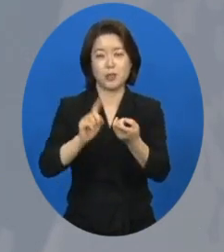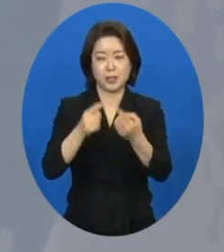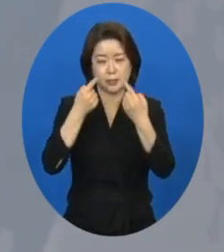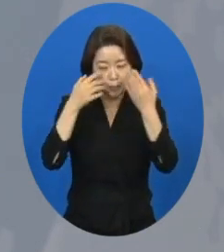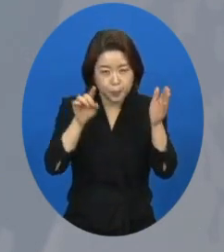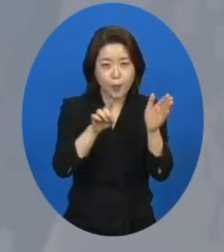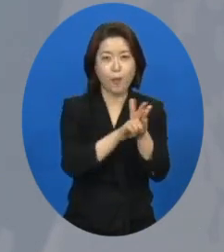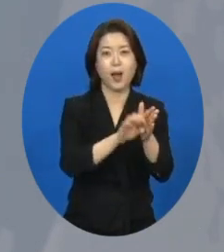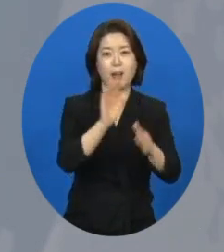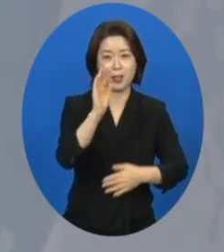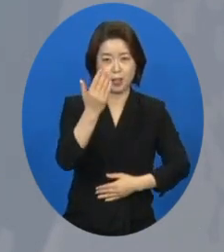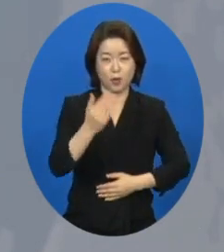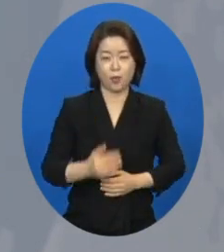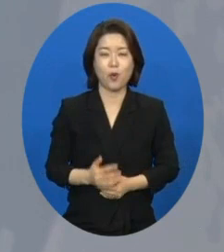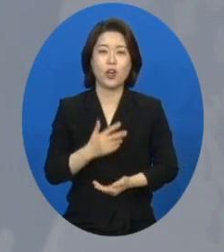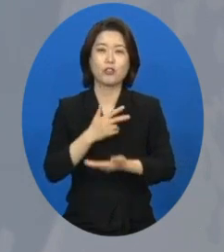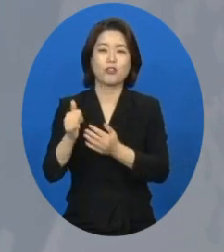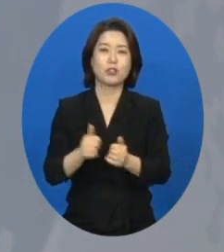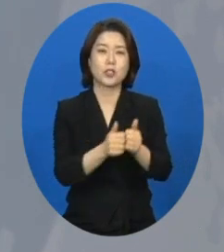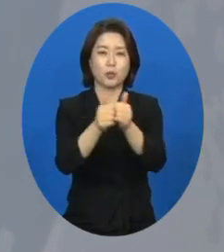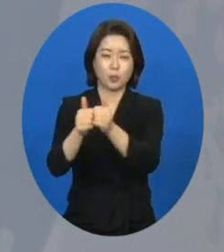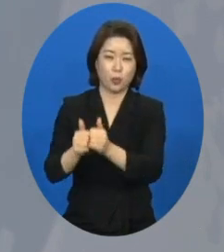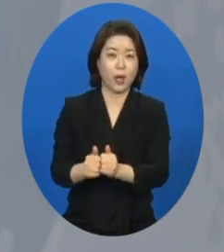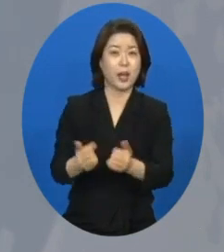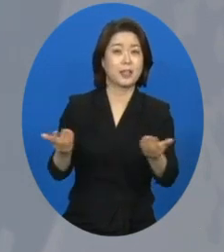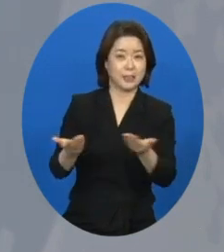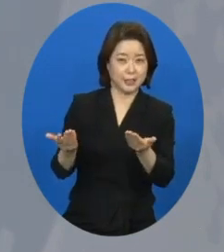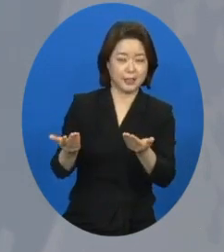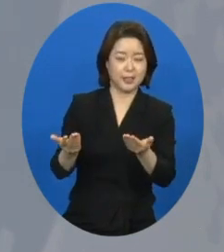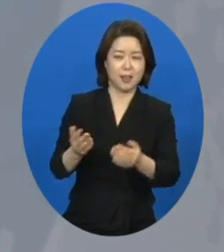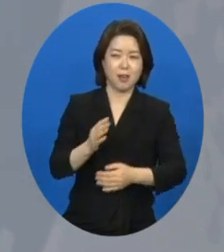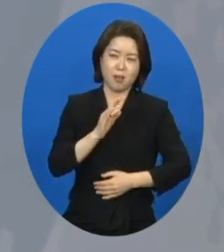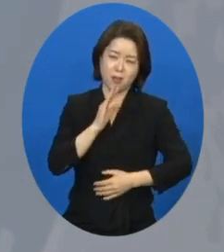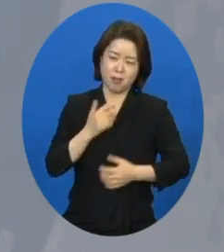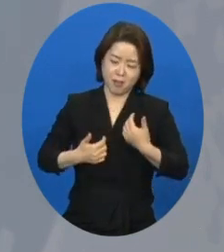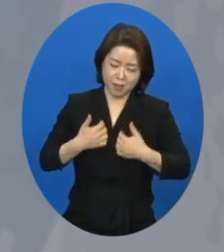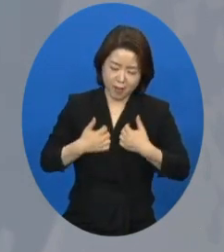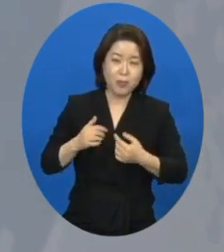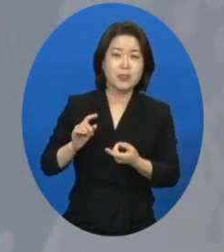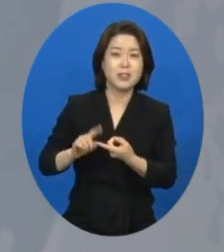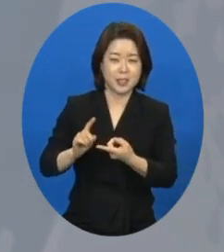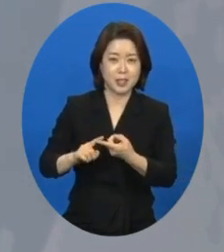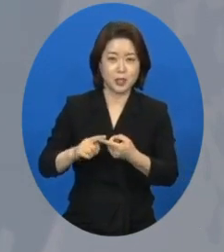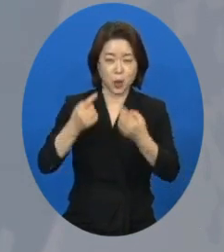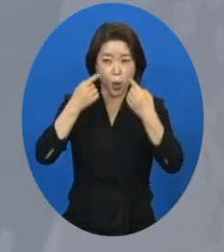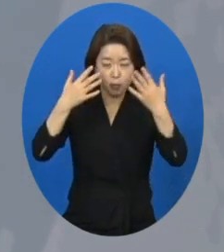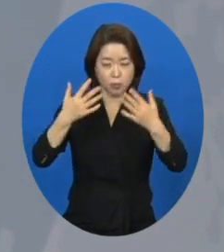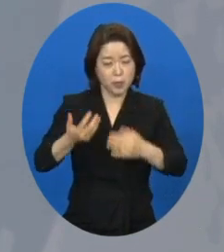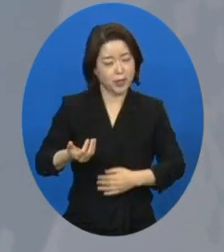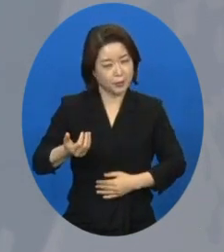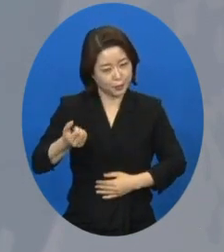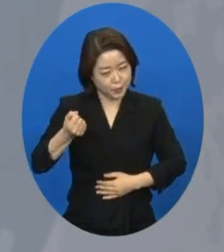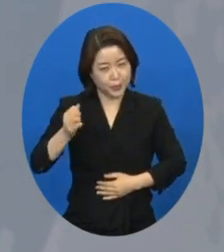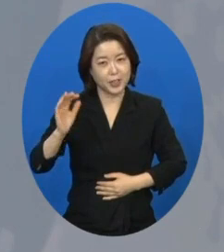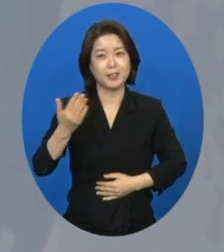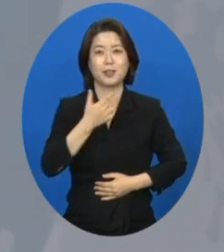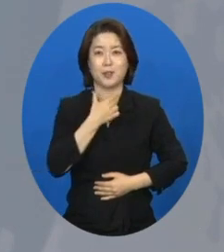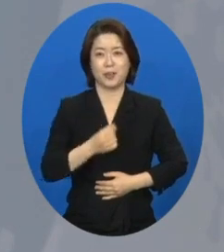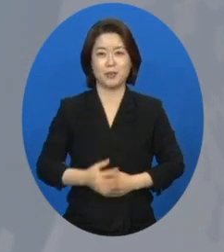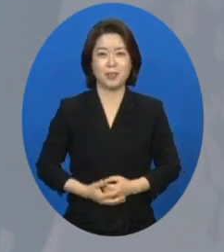생기고 주님과 동행하는 일이 얼마나 기쁜가를 분명하게 누리게 되게 되기를